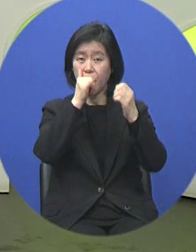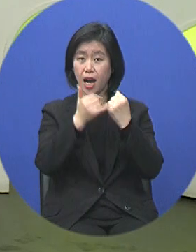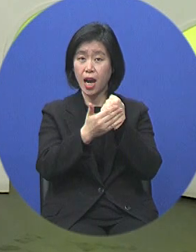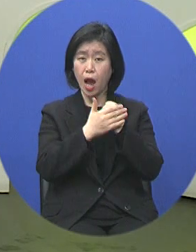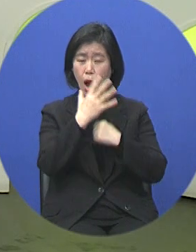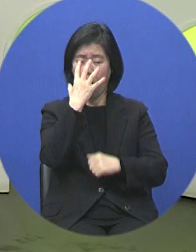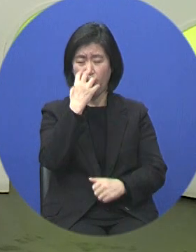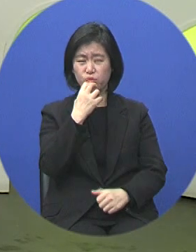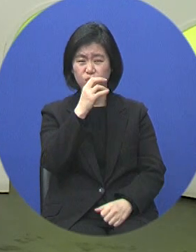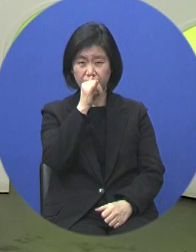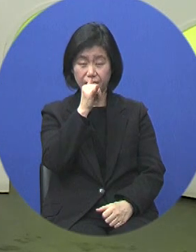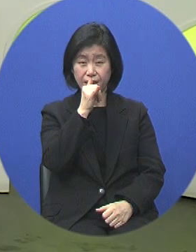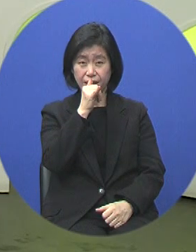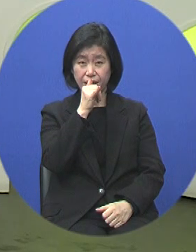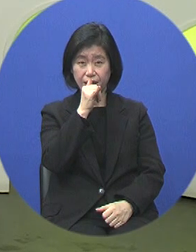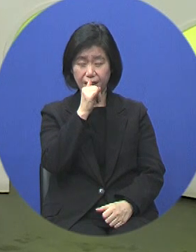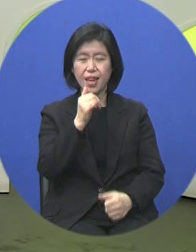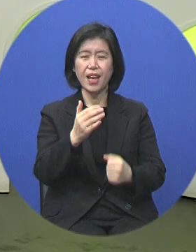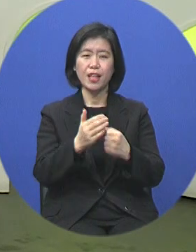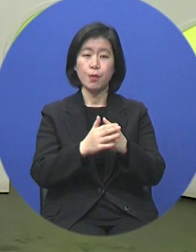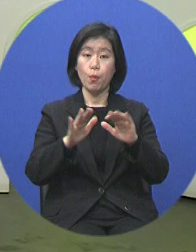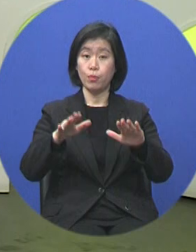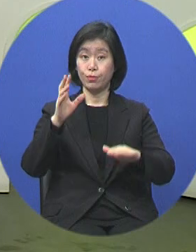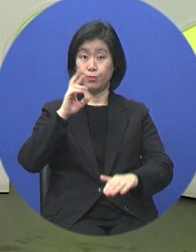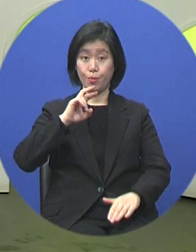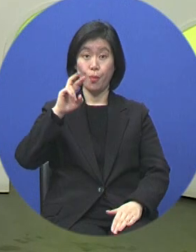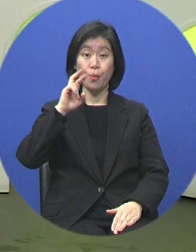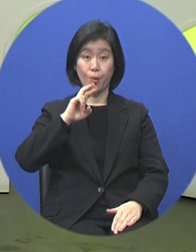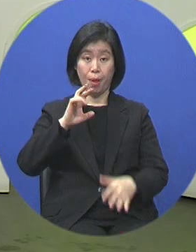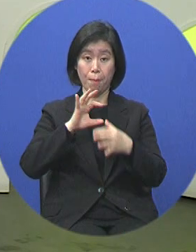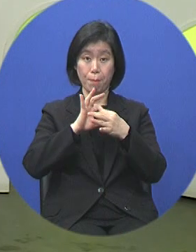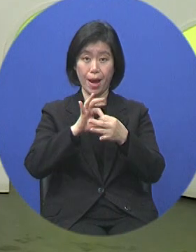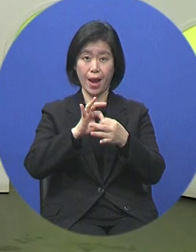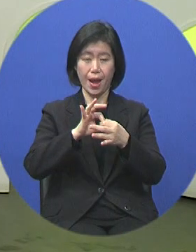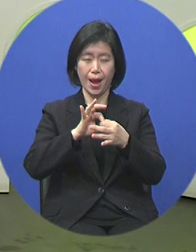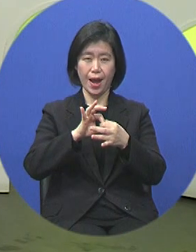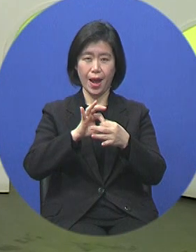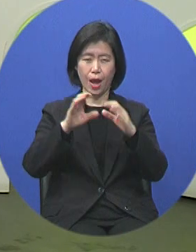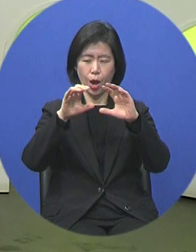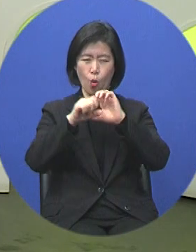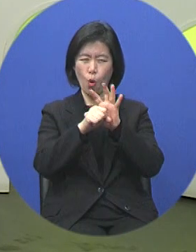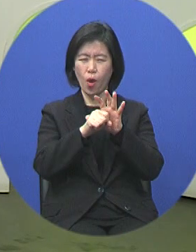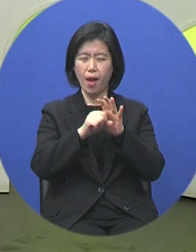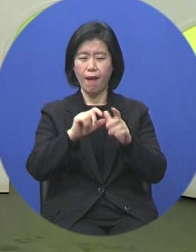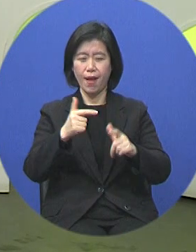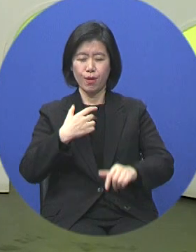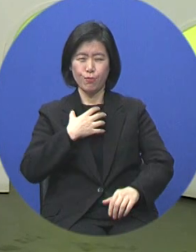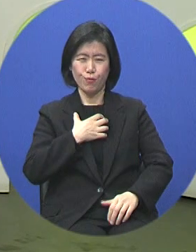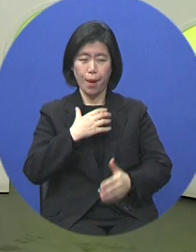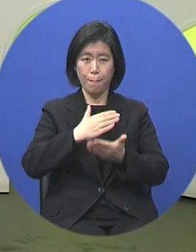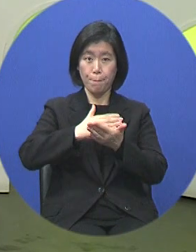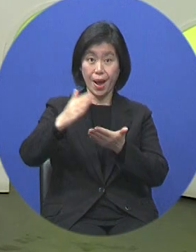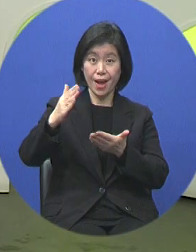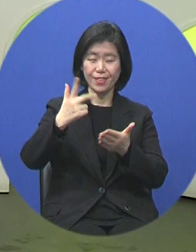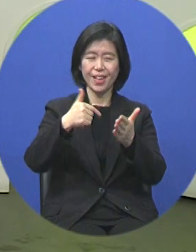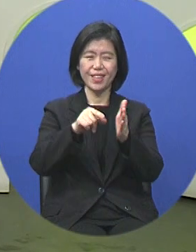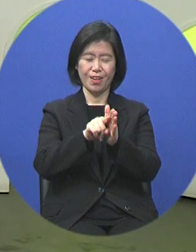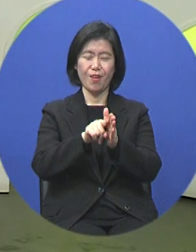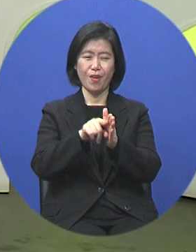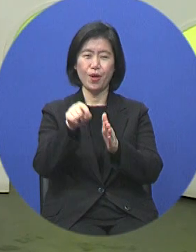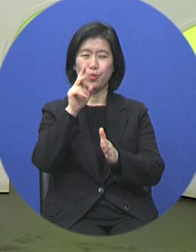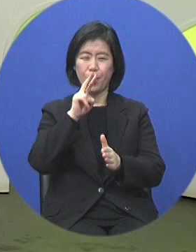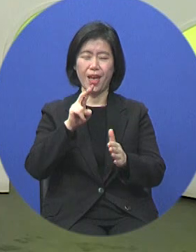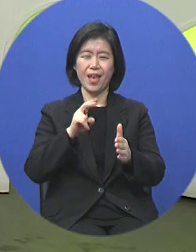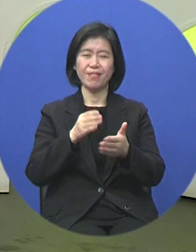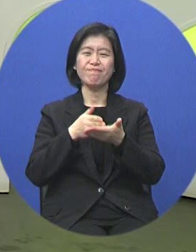또 날려보내려고 그냥 화끈하게 한번 불러보겠습니다. 아, 좋아요. 우리 김재영 씨의